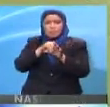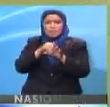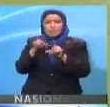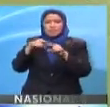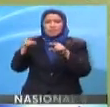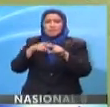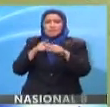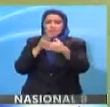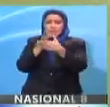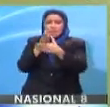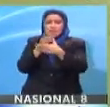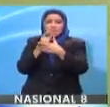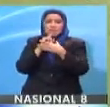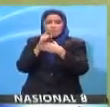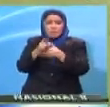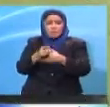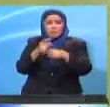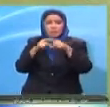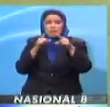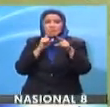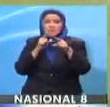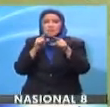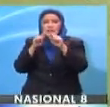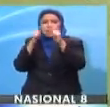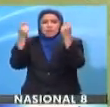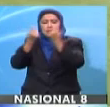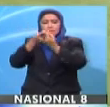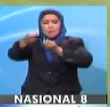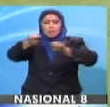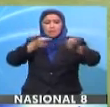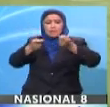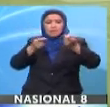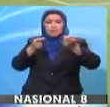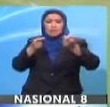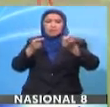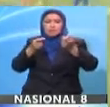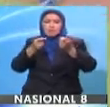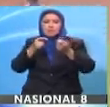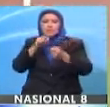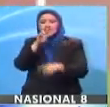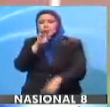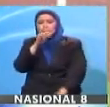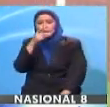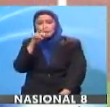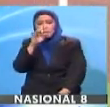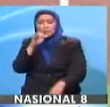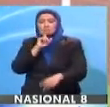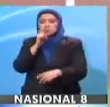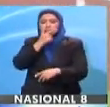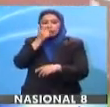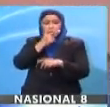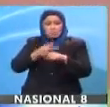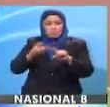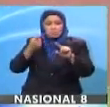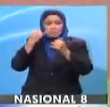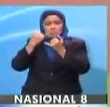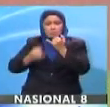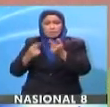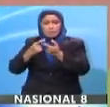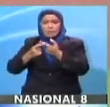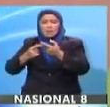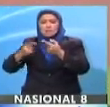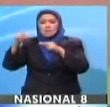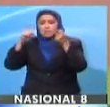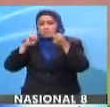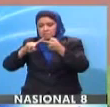pasukan teratas skuad kendalian mehmed drakovic mehmed tidak mahu pingan kedua bermula dengan kalah mahupun seri angan Shah Alam malam